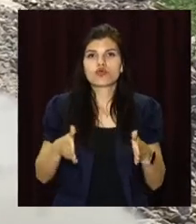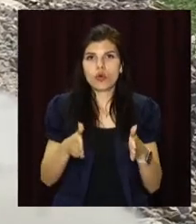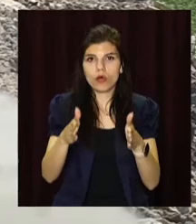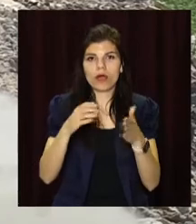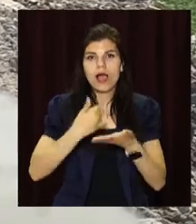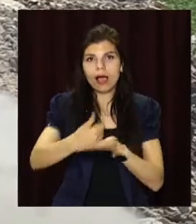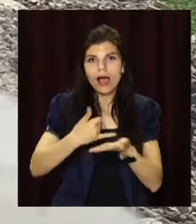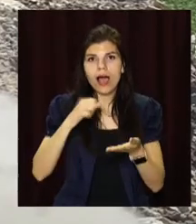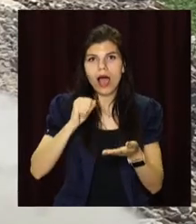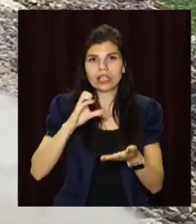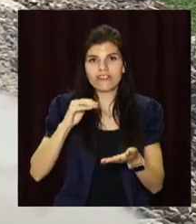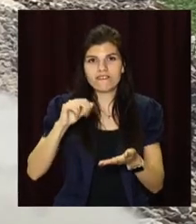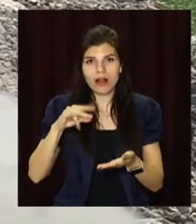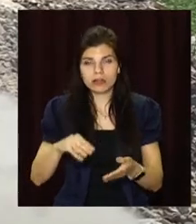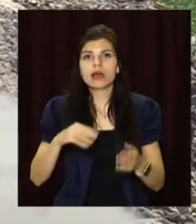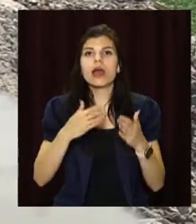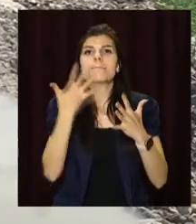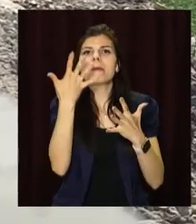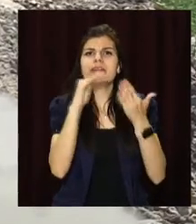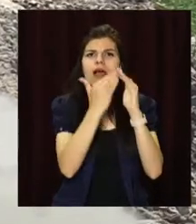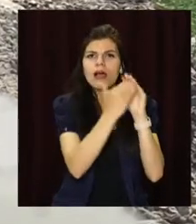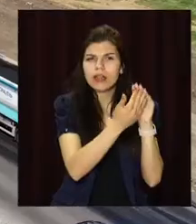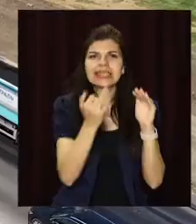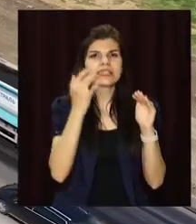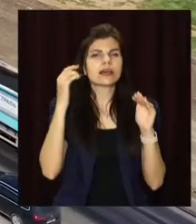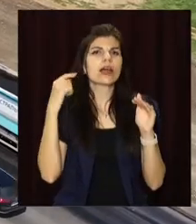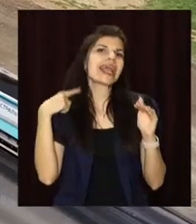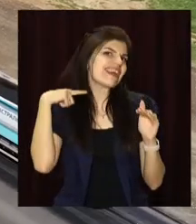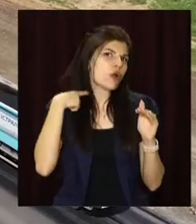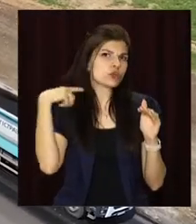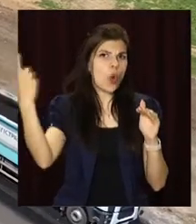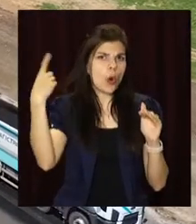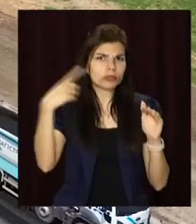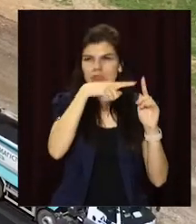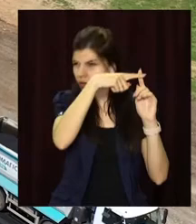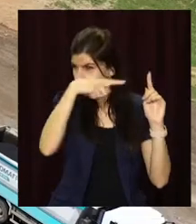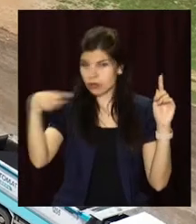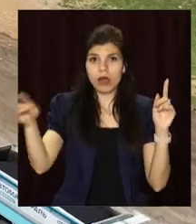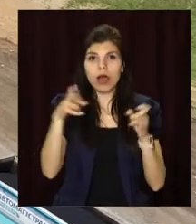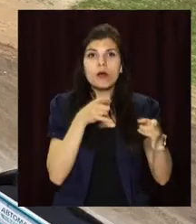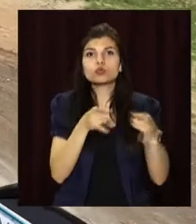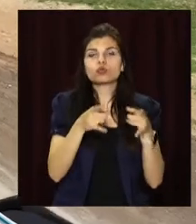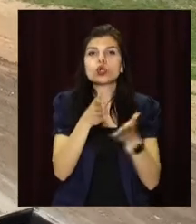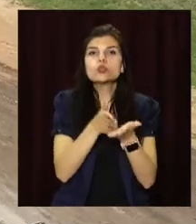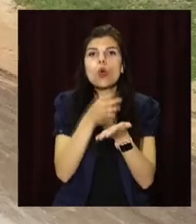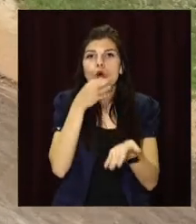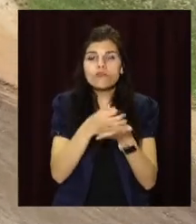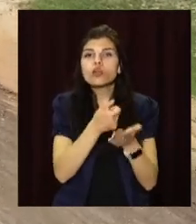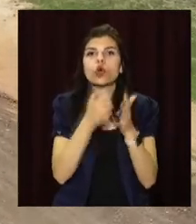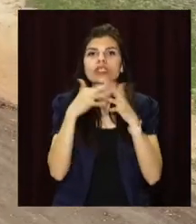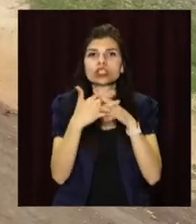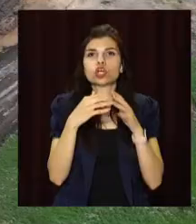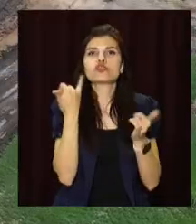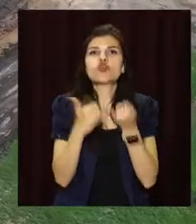кількох ділянках – у напрямку П'ятихаток від межі із Кіровоградською областю, повідомляють у службі автомобільних доріг. До села Жовтого